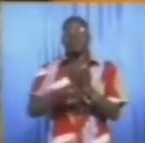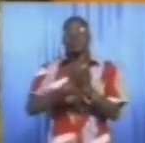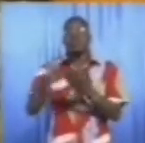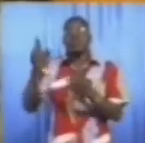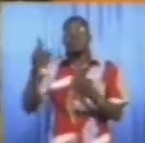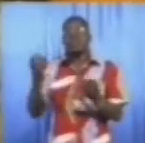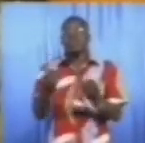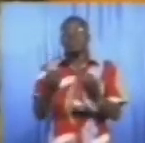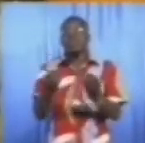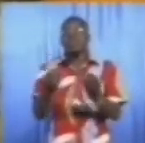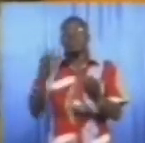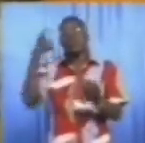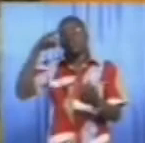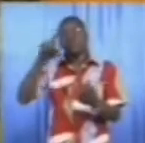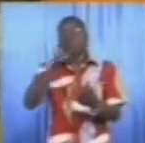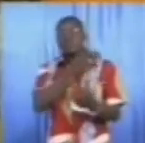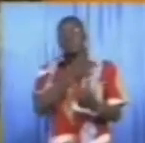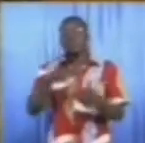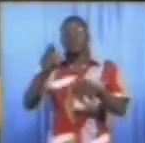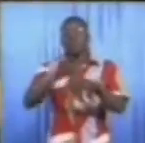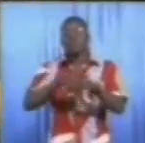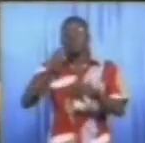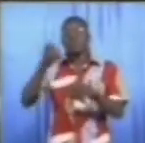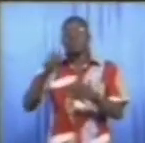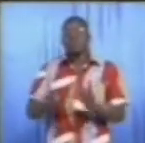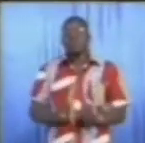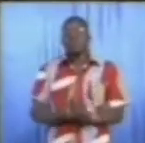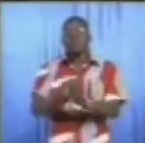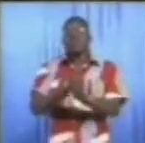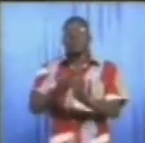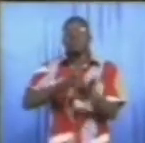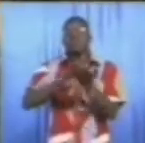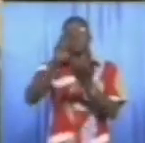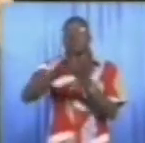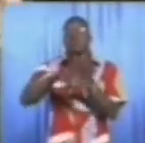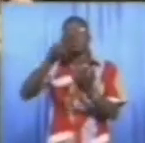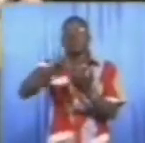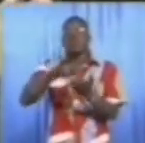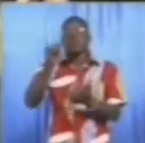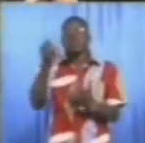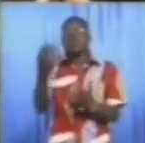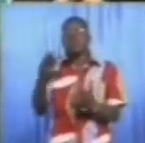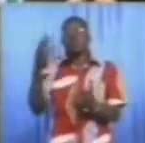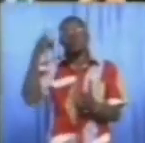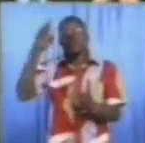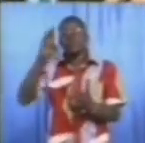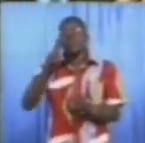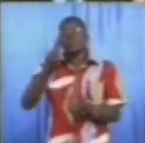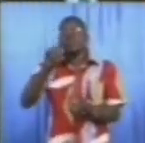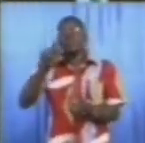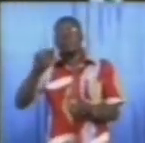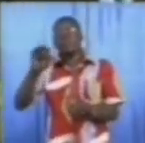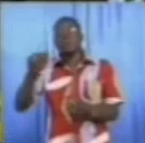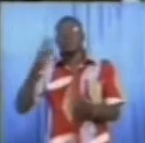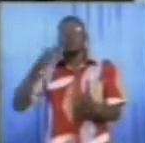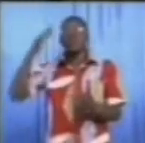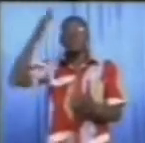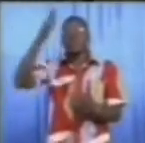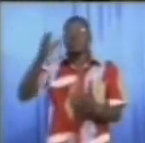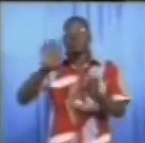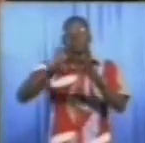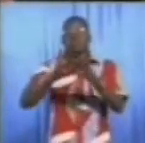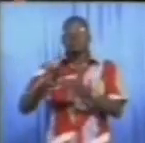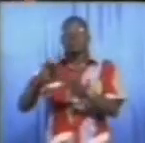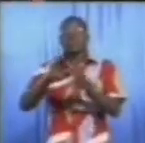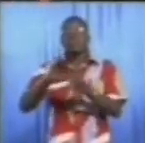maximum, pour mettre en exécution de tous les projets. En juin 2014, devrait se tenir à Taipei la prochaine session de la commission mixte de